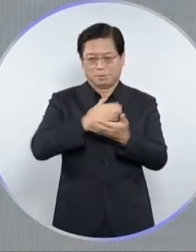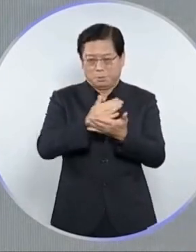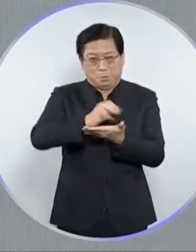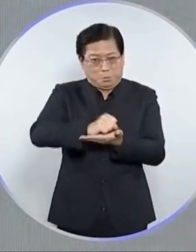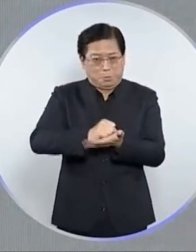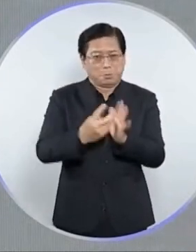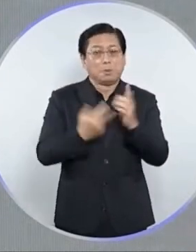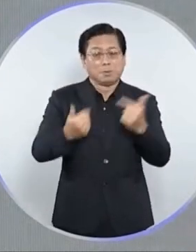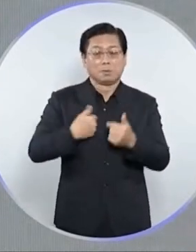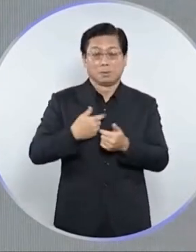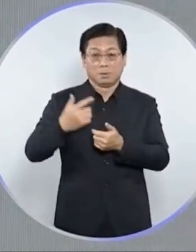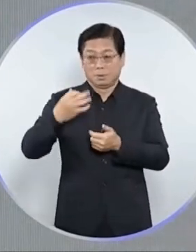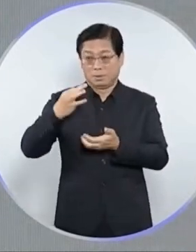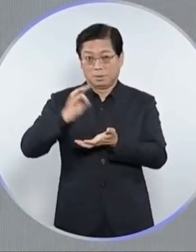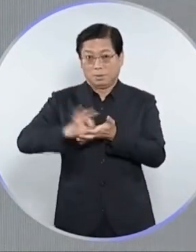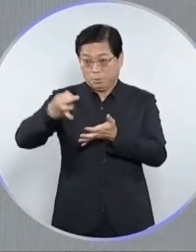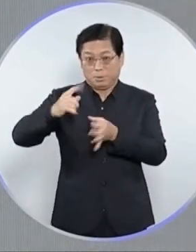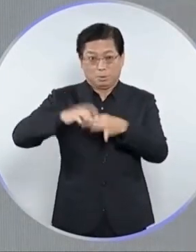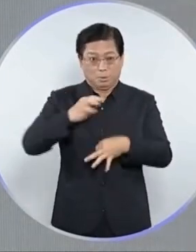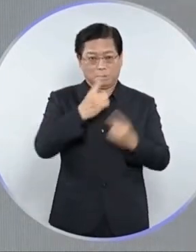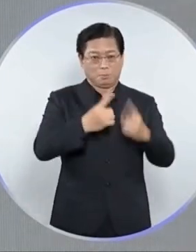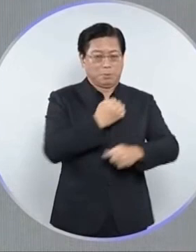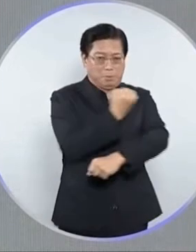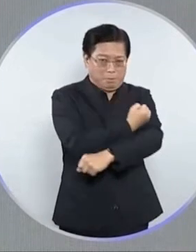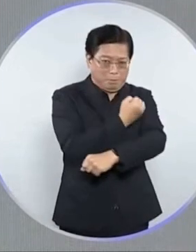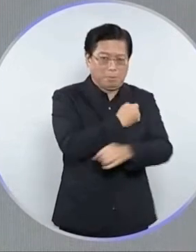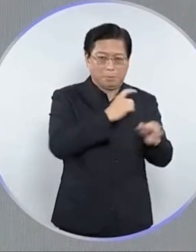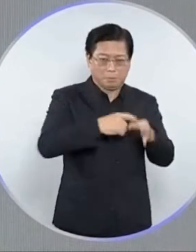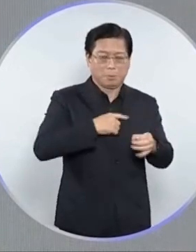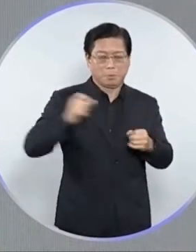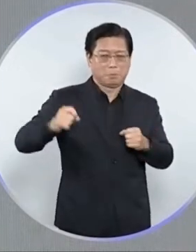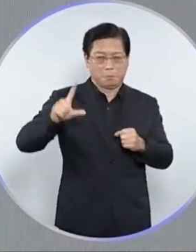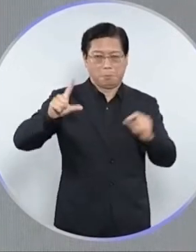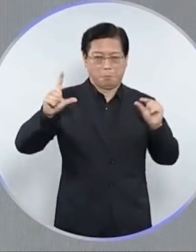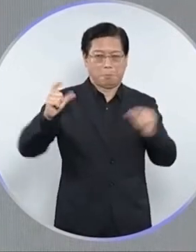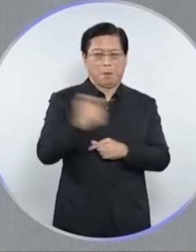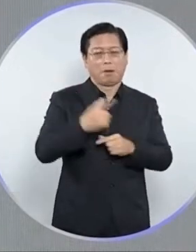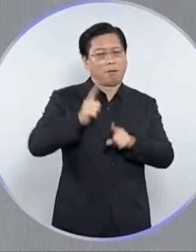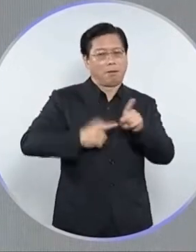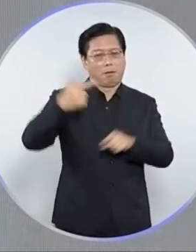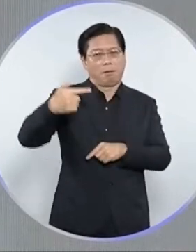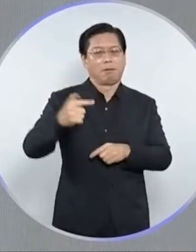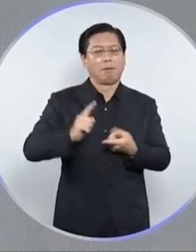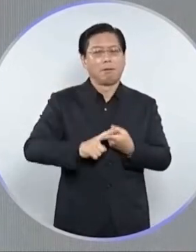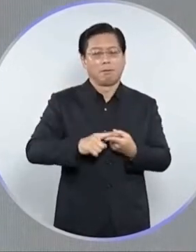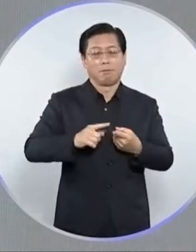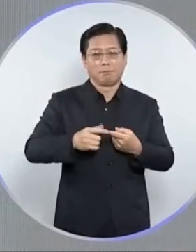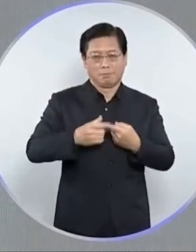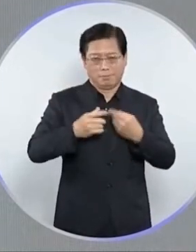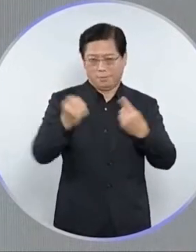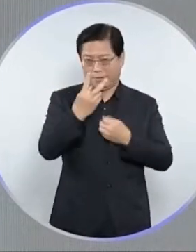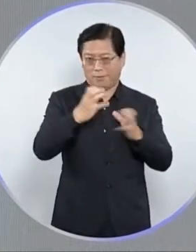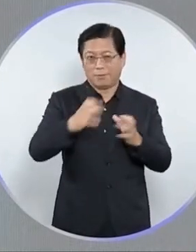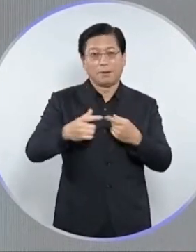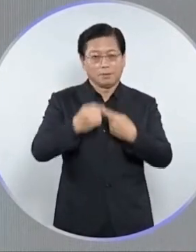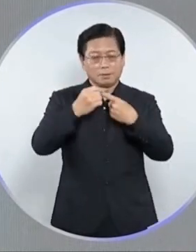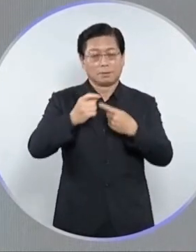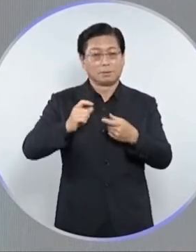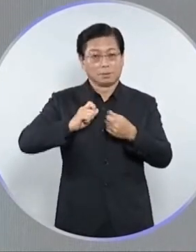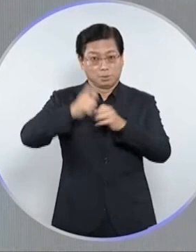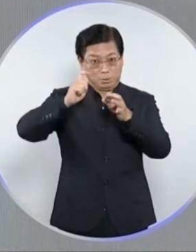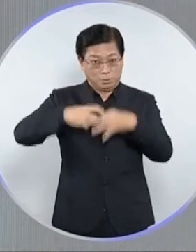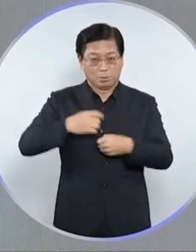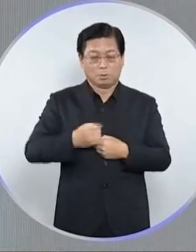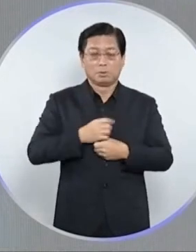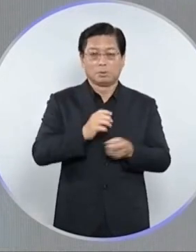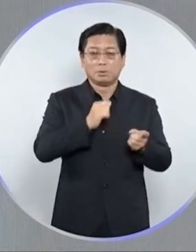说哈，用钱赚钱比用劳力赚钱快，所以一定会贫富悬殊越来越厉害。只有两个方法：第一，所得税要穷